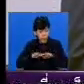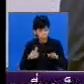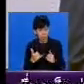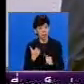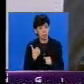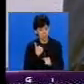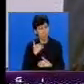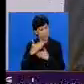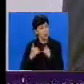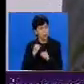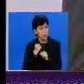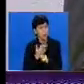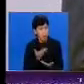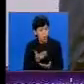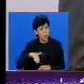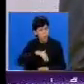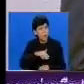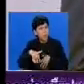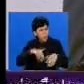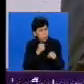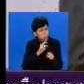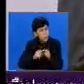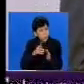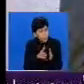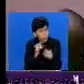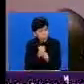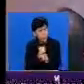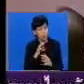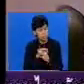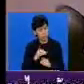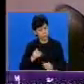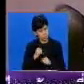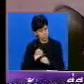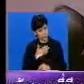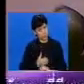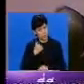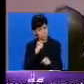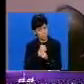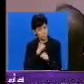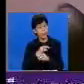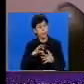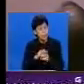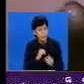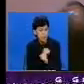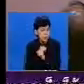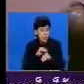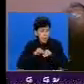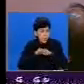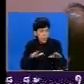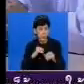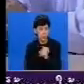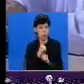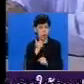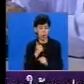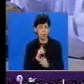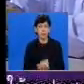จะมีไปอีกระยะจึงขอความร่วมมือของทุกฝ่ายปลูกฝังการมีสุขนิสัยที่ดีเพื่อเป็นการบรรเทาปัญหาการแพร่ระบาดของโรคในปั